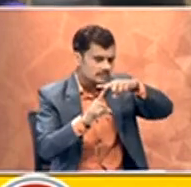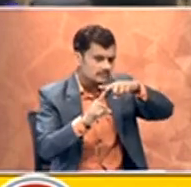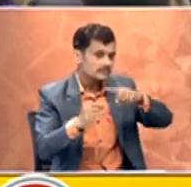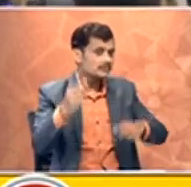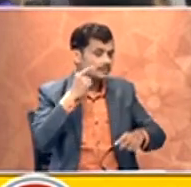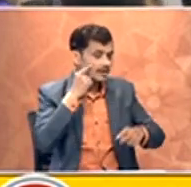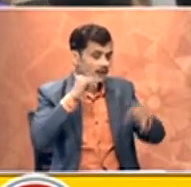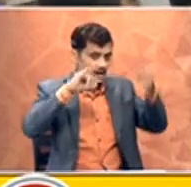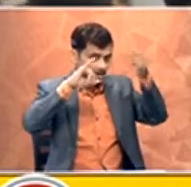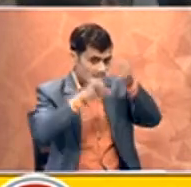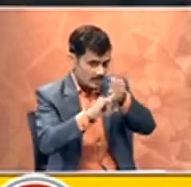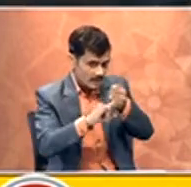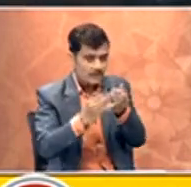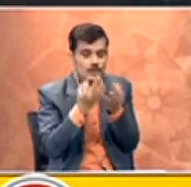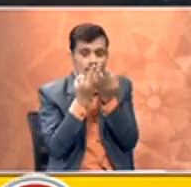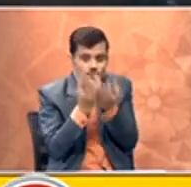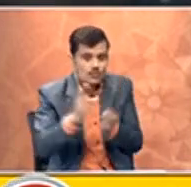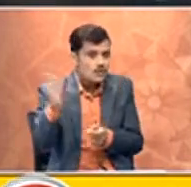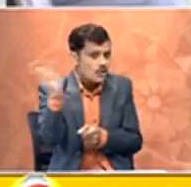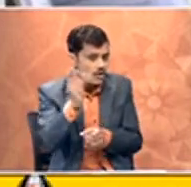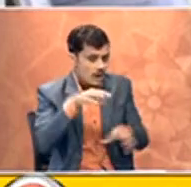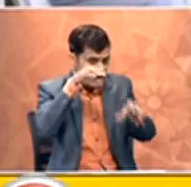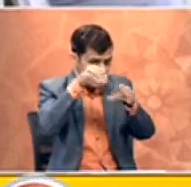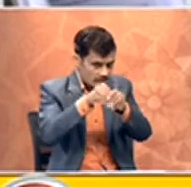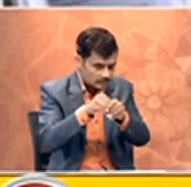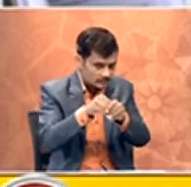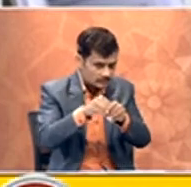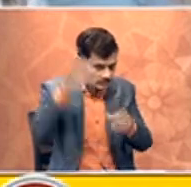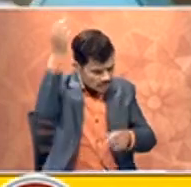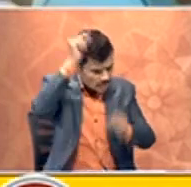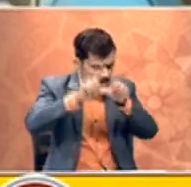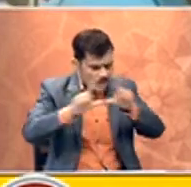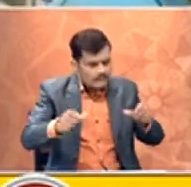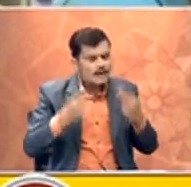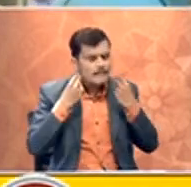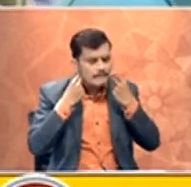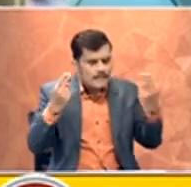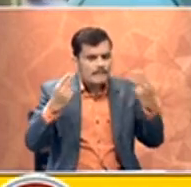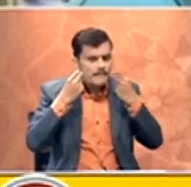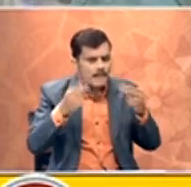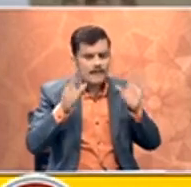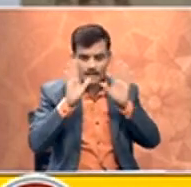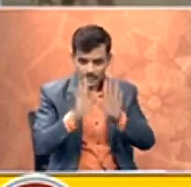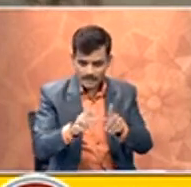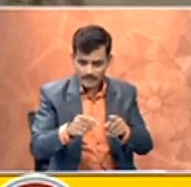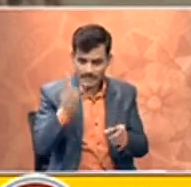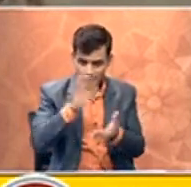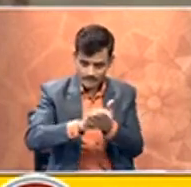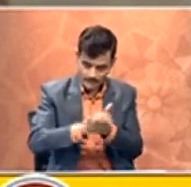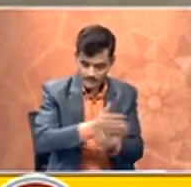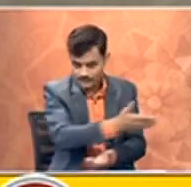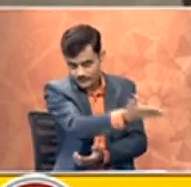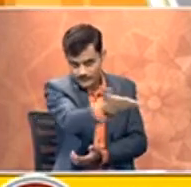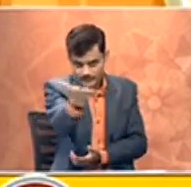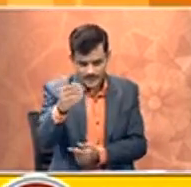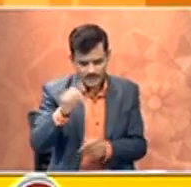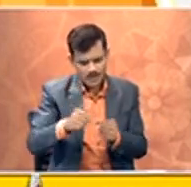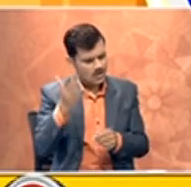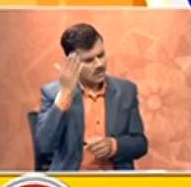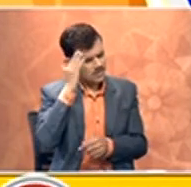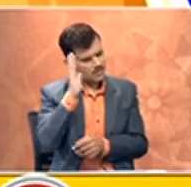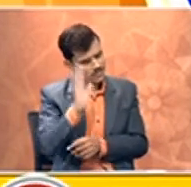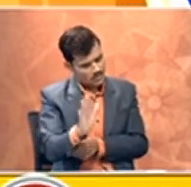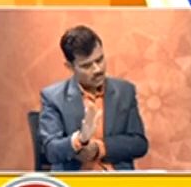आईआईएम्स जैसे संस्थानों में संस्कृत केंद्र काफी पॉपुलर हो रहे हैं। साथियों, अक्सर आपने एक